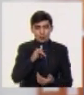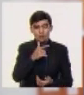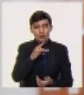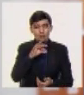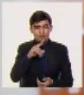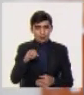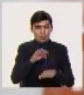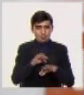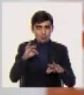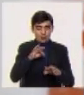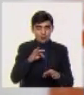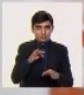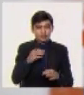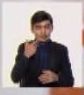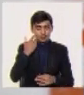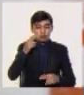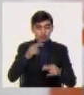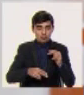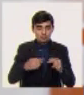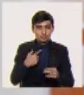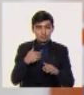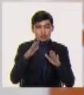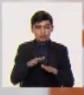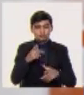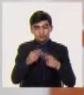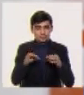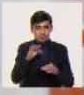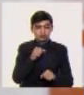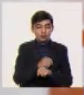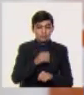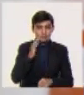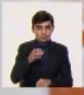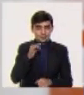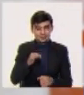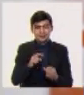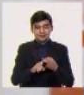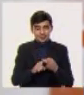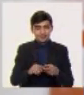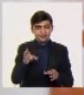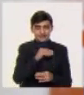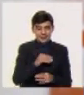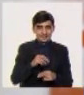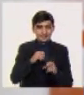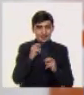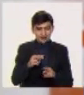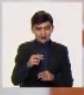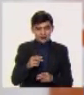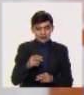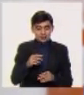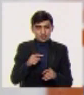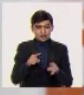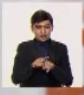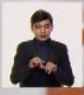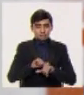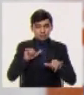болезней не существует. Только тогда мы прекратим эту вакцинацию. Соответственно, все эти меры у нас